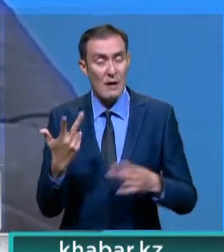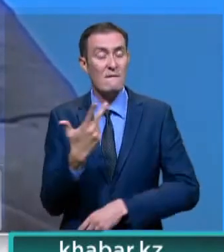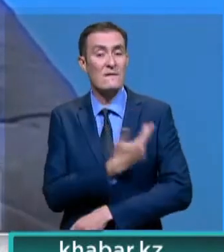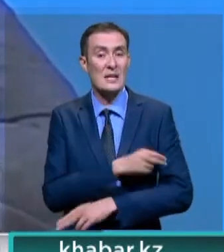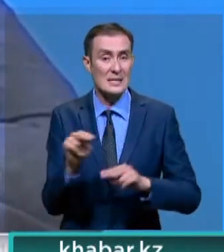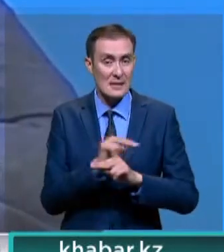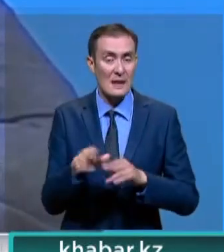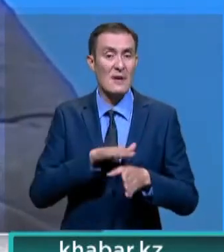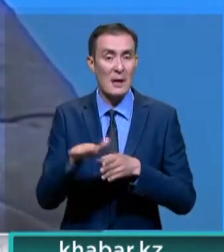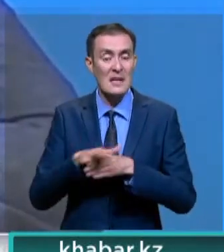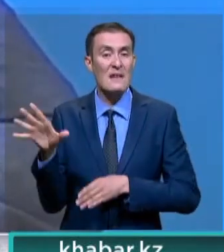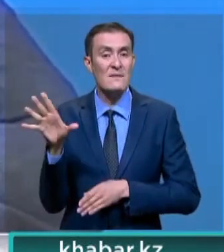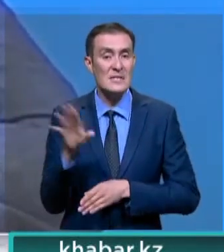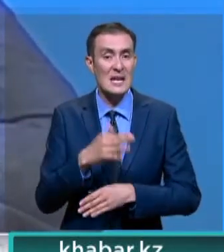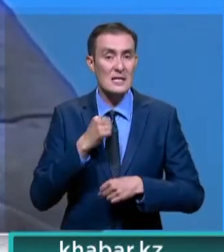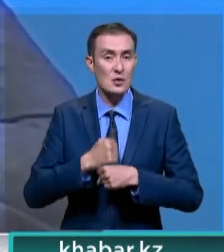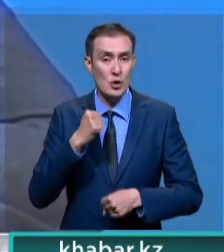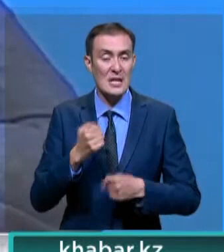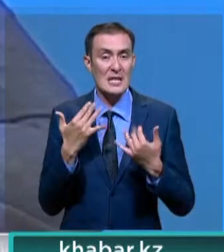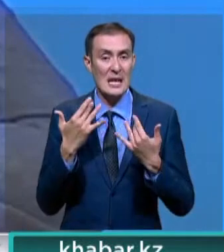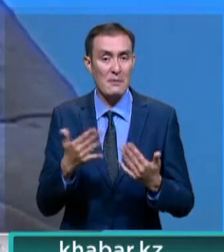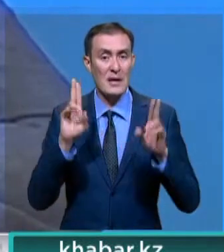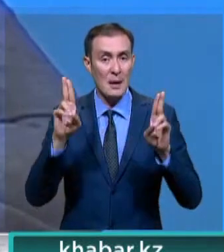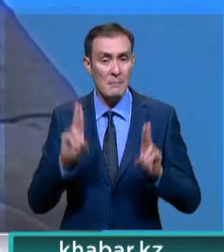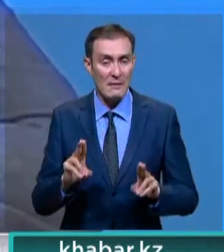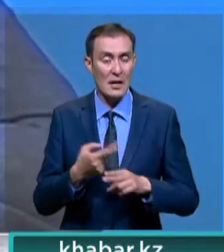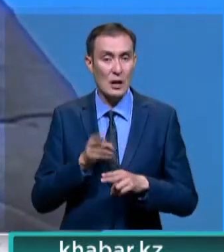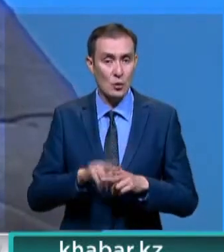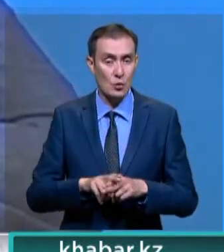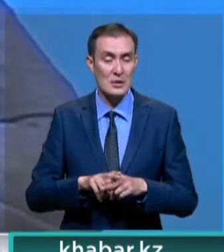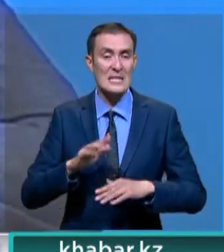вакцинироваться и выполнять все ограничительные меры, которые перед вами ставят эпидемиологи.